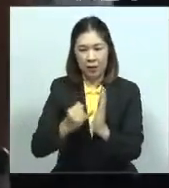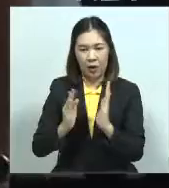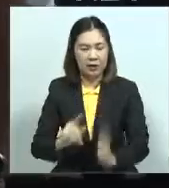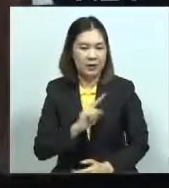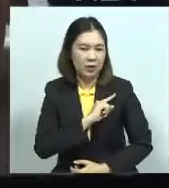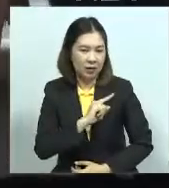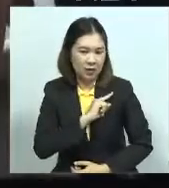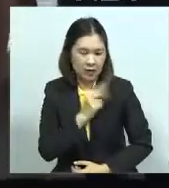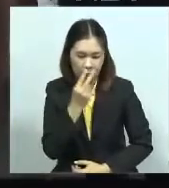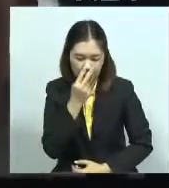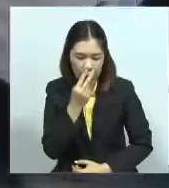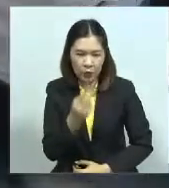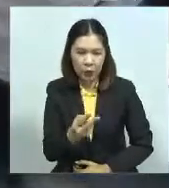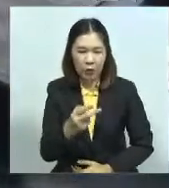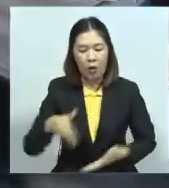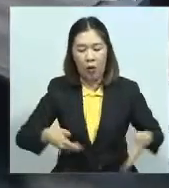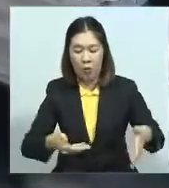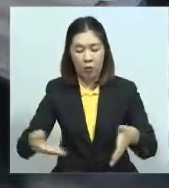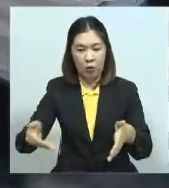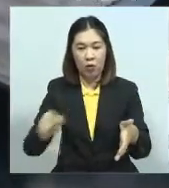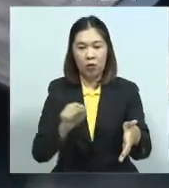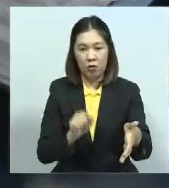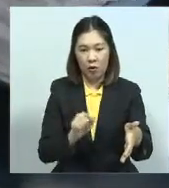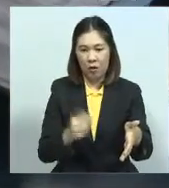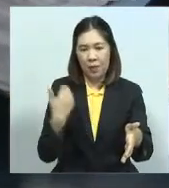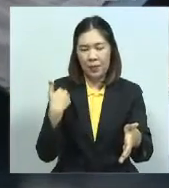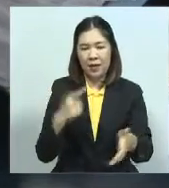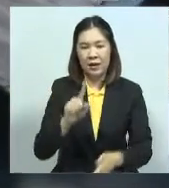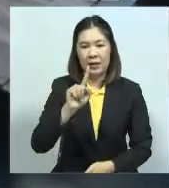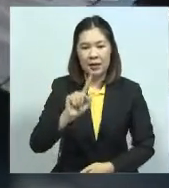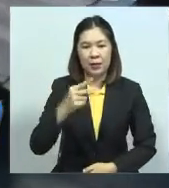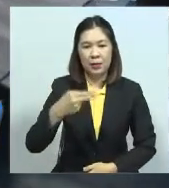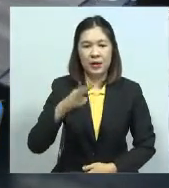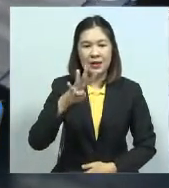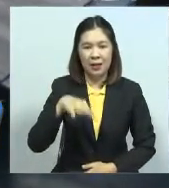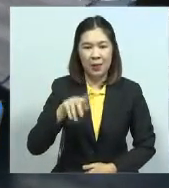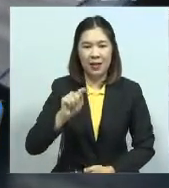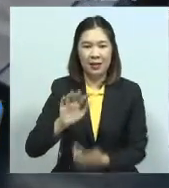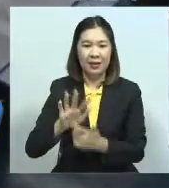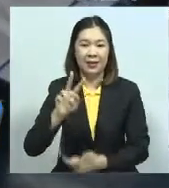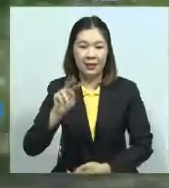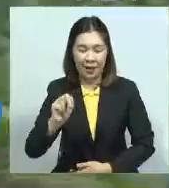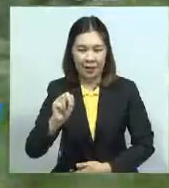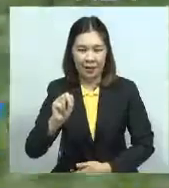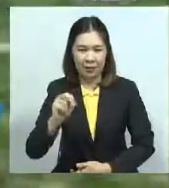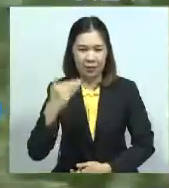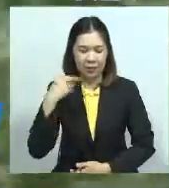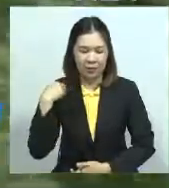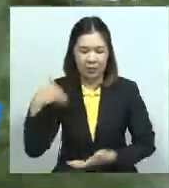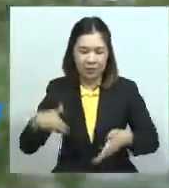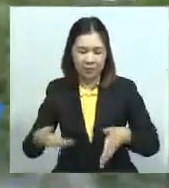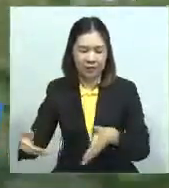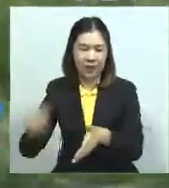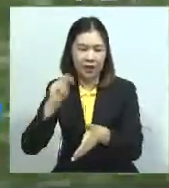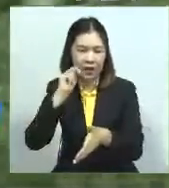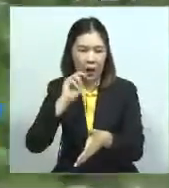ะคะบอกว่าที่คลองมหาชัยเนี่ยมีผักตบชวาประมาณสัก 14,000 ตันส่วนที่แม่น้ำท่าจีนมีอยู่ประมาณ 6,000